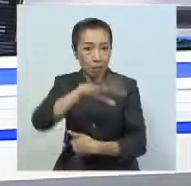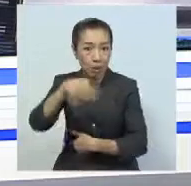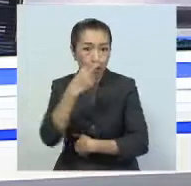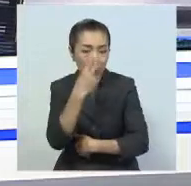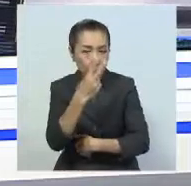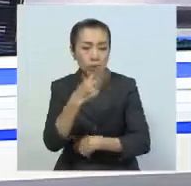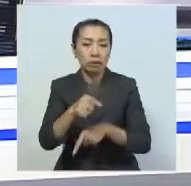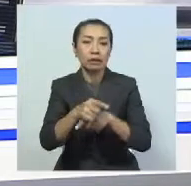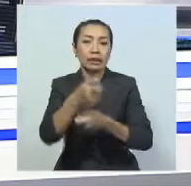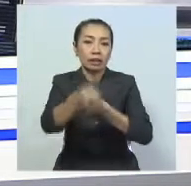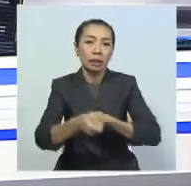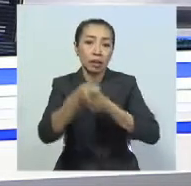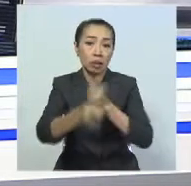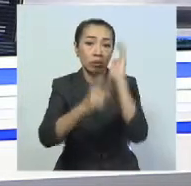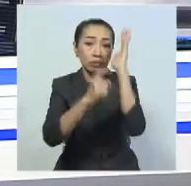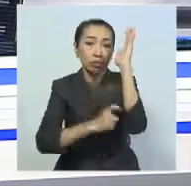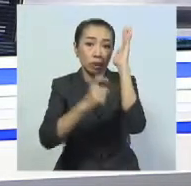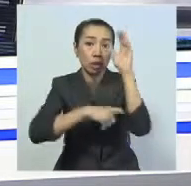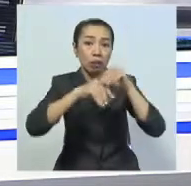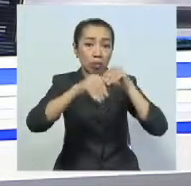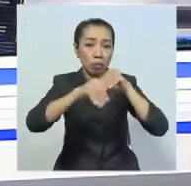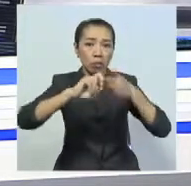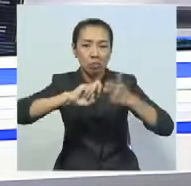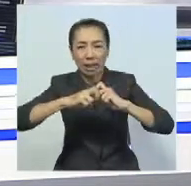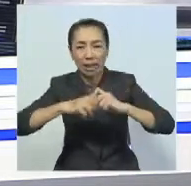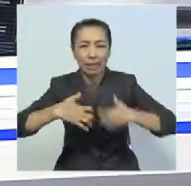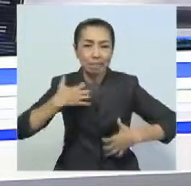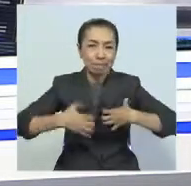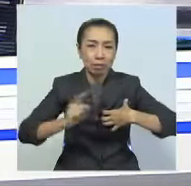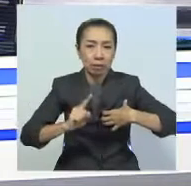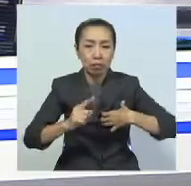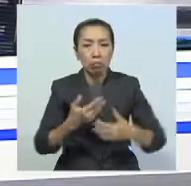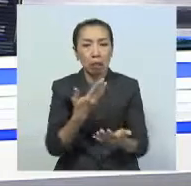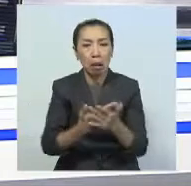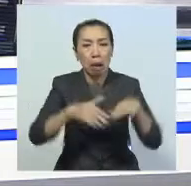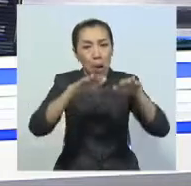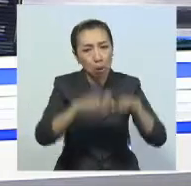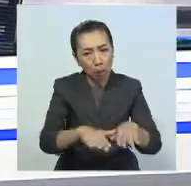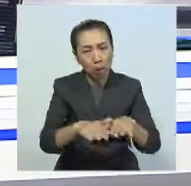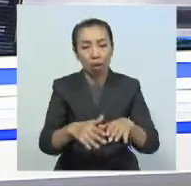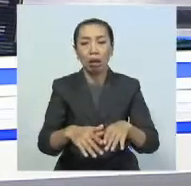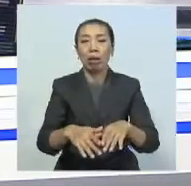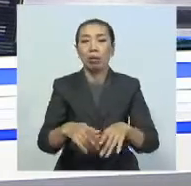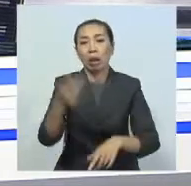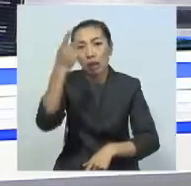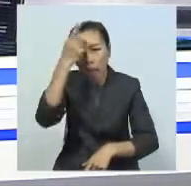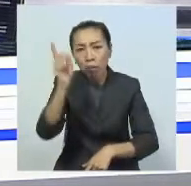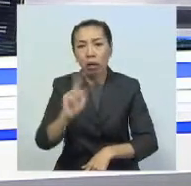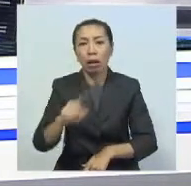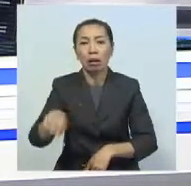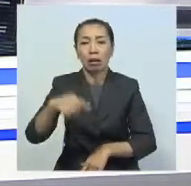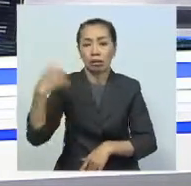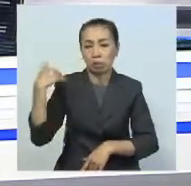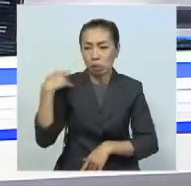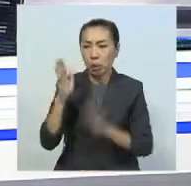้าจะพาไปดูอีกหนึ่งความเดือดร้อนของเกษตรกรชาวสวนยางไหนจะต้องเจอปัญหาราคายางตกต่ำแล้ว เ คราะห์ซ้ำกรรมซัดจริ